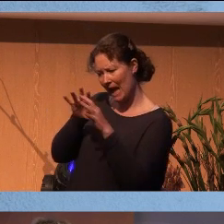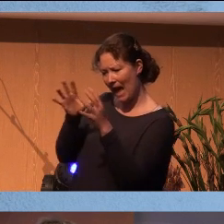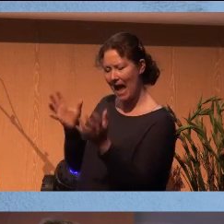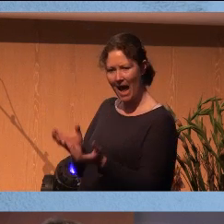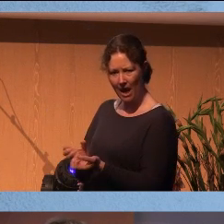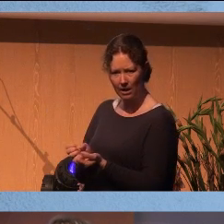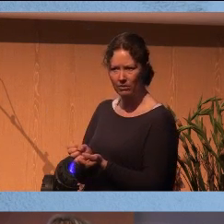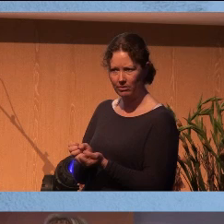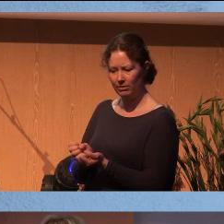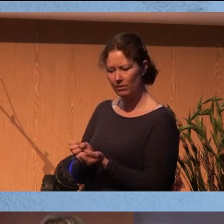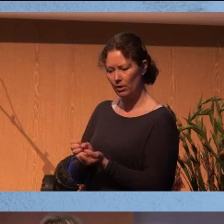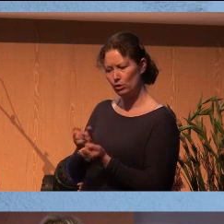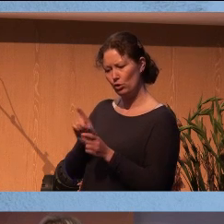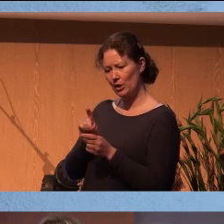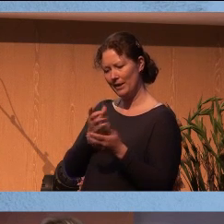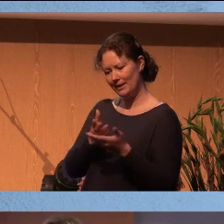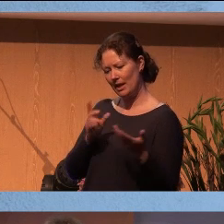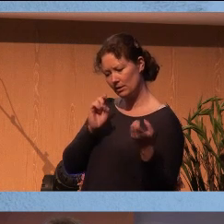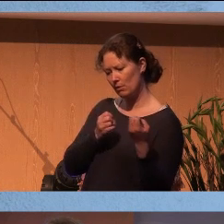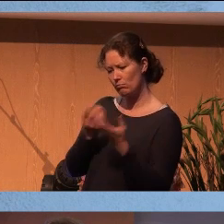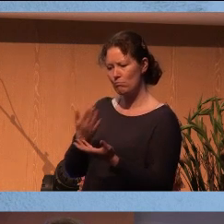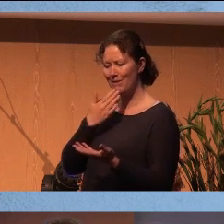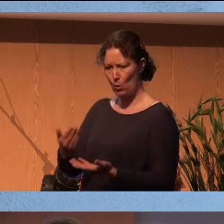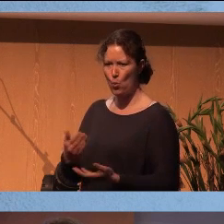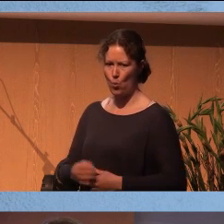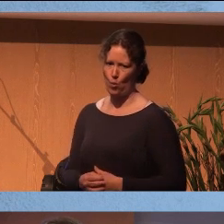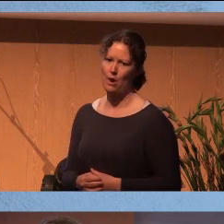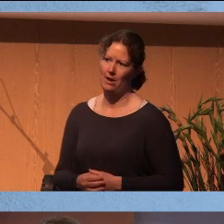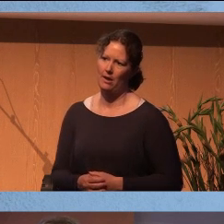helheten for at tjenesten skal bli god.